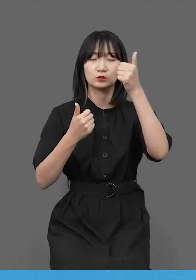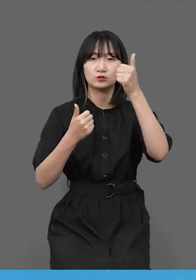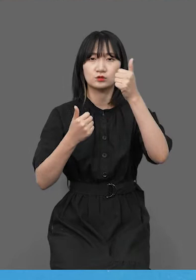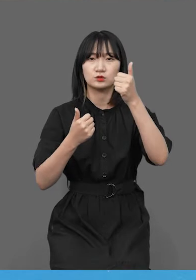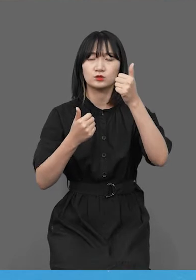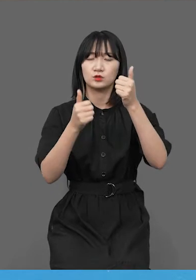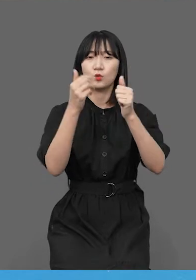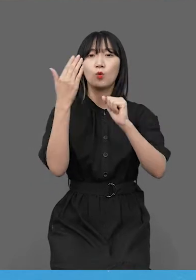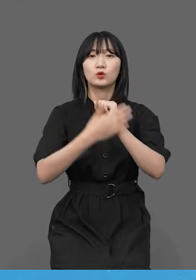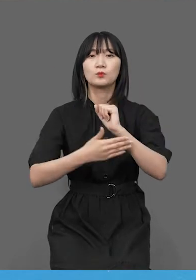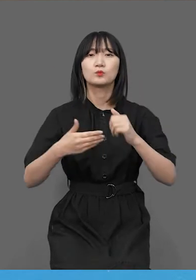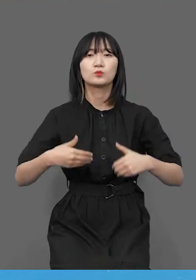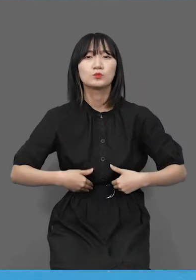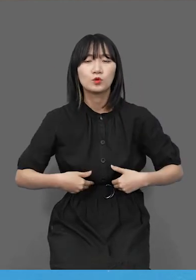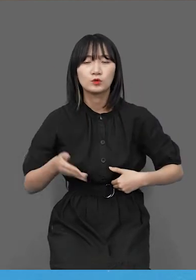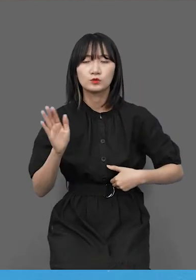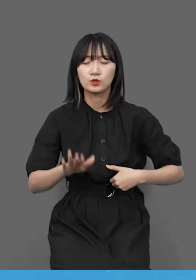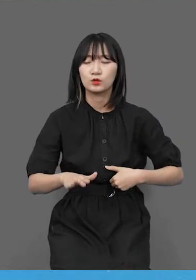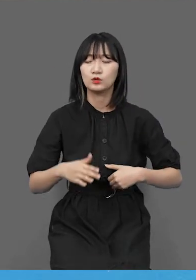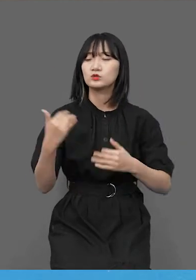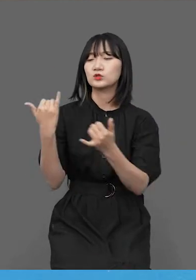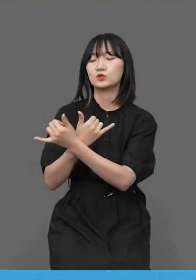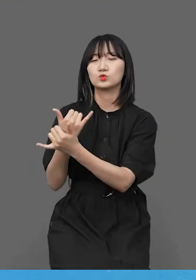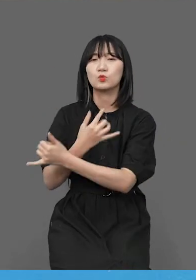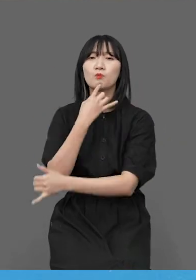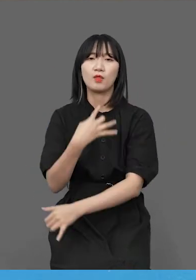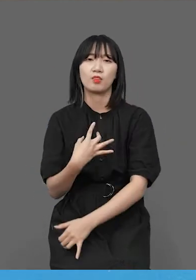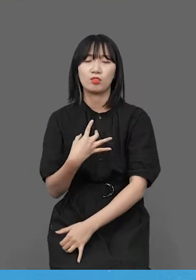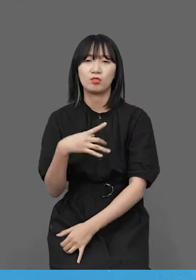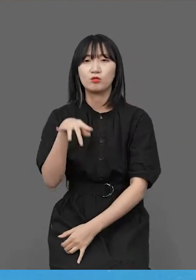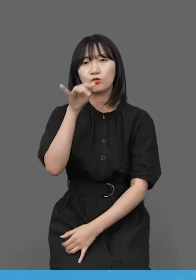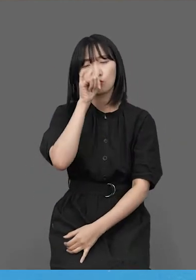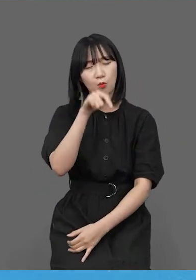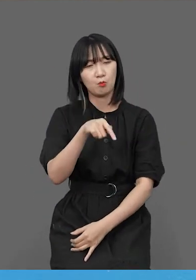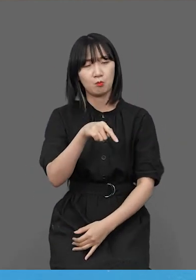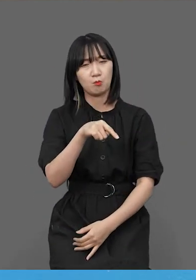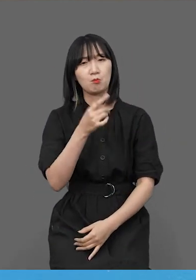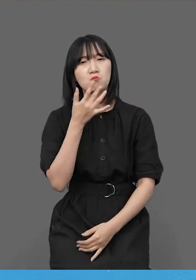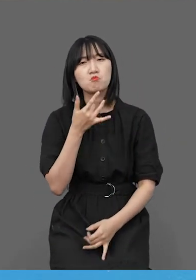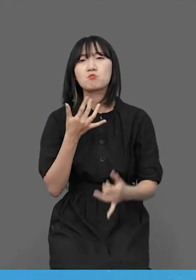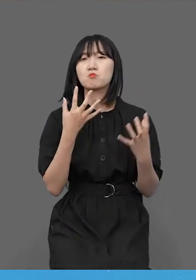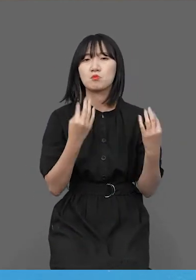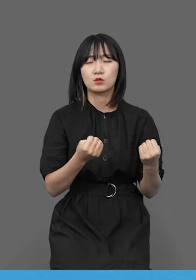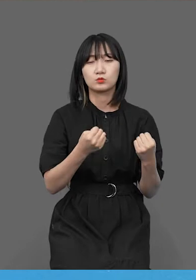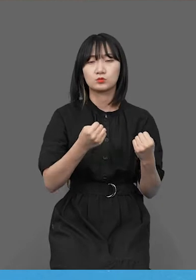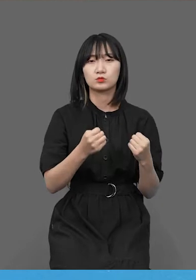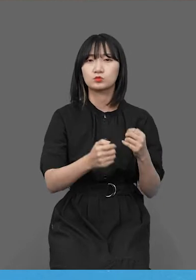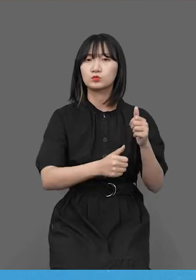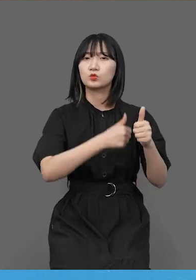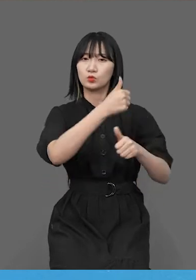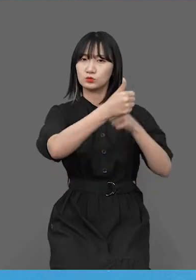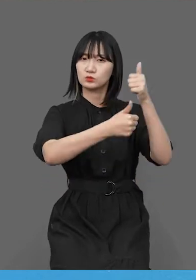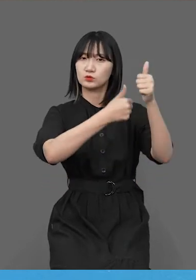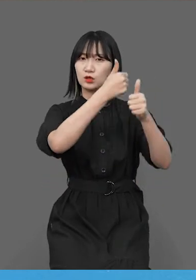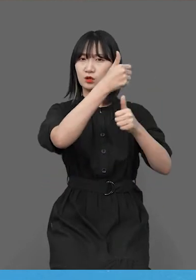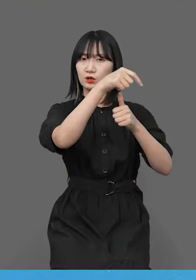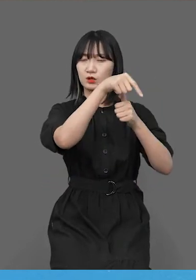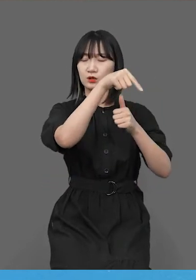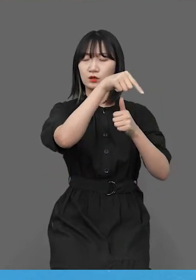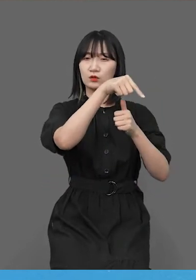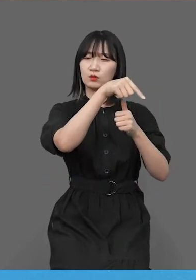안 나오고 있다는 것도 시조새에게는 굉장히 치명타죠. 진화 조상의